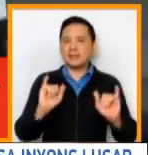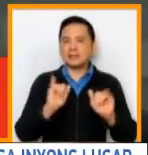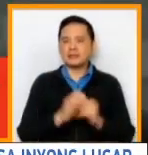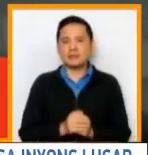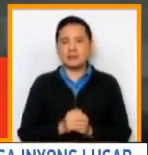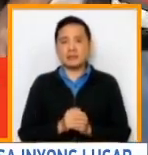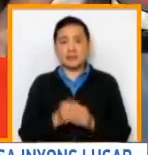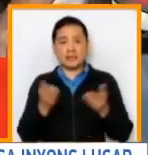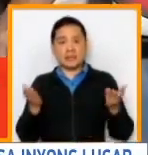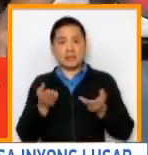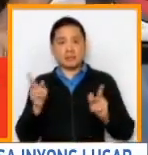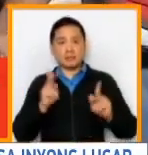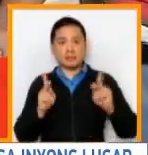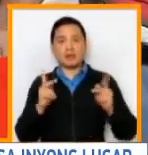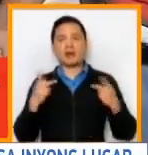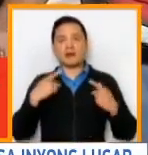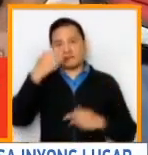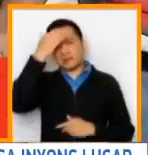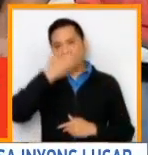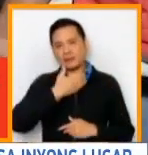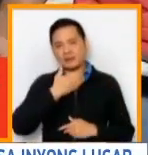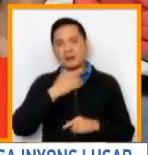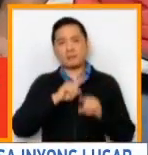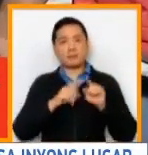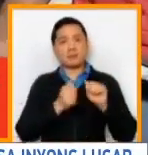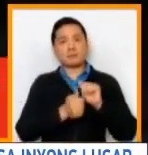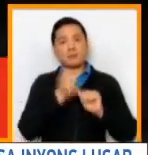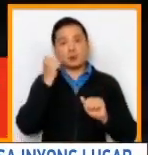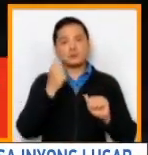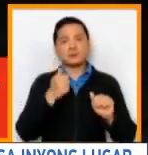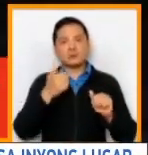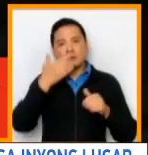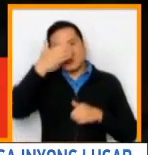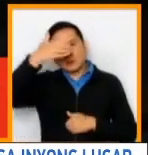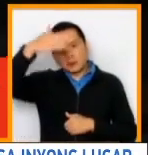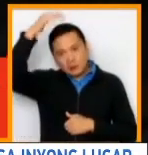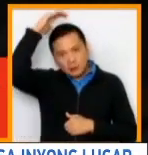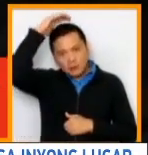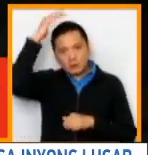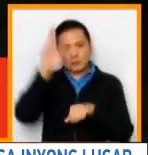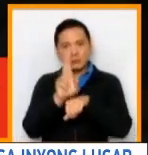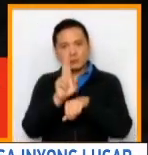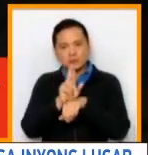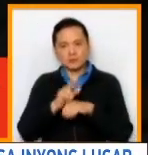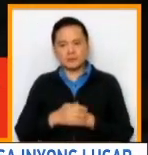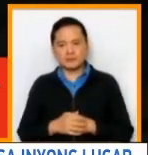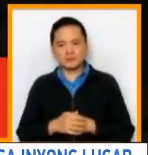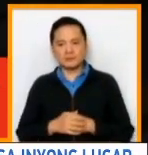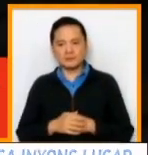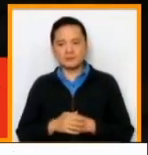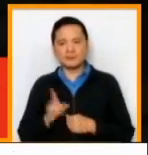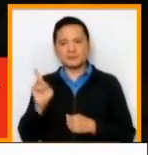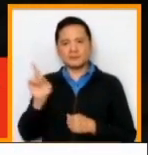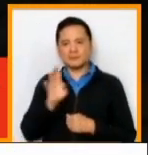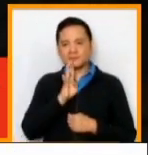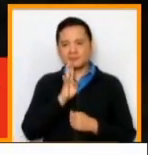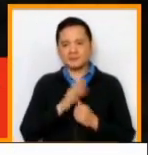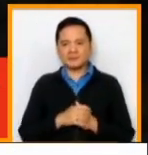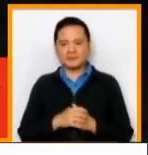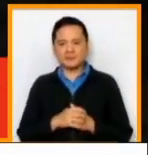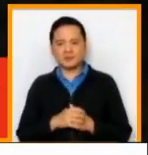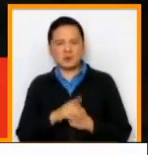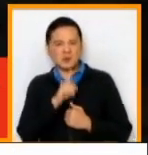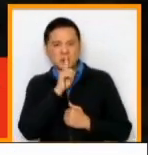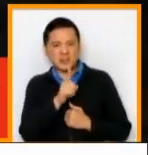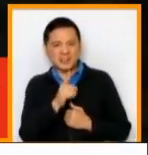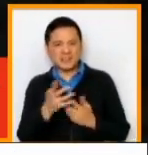ay may face shield, pero karamihan sa ulo nakasuot. Oh, dapat kasi yan, parang wala namang study kasi na